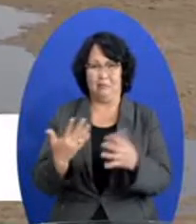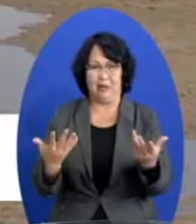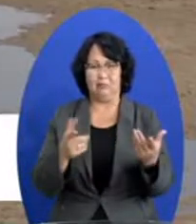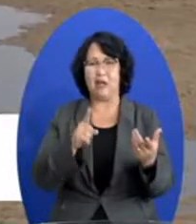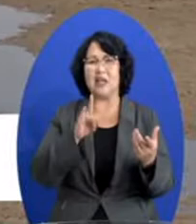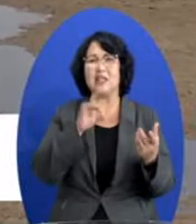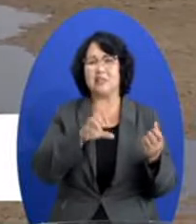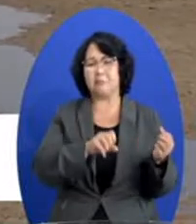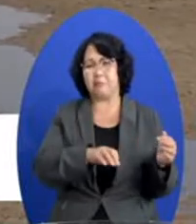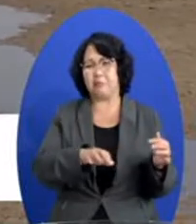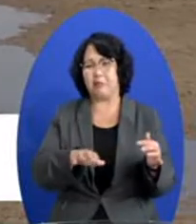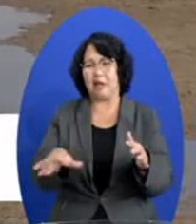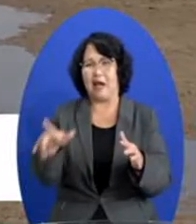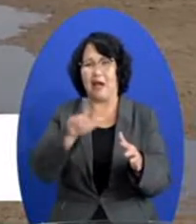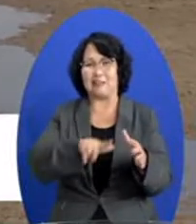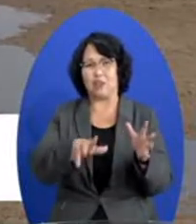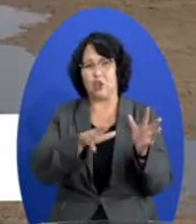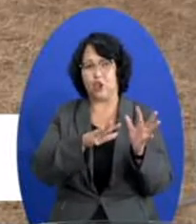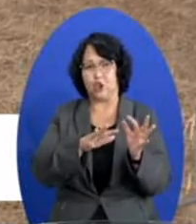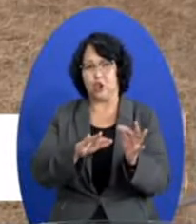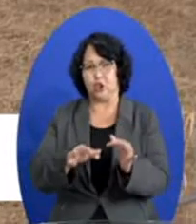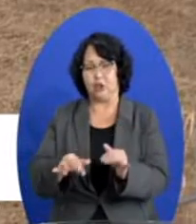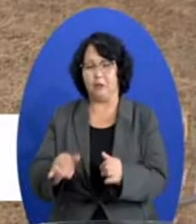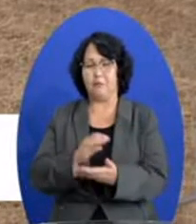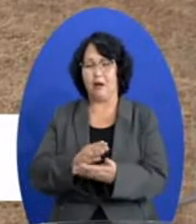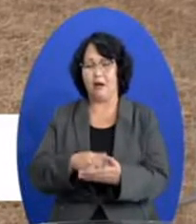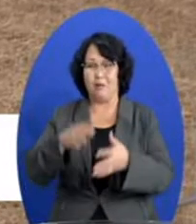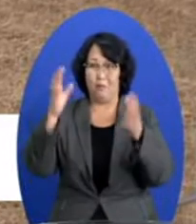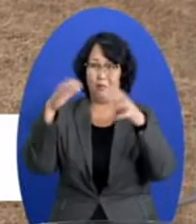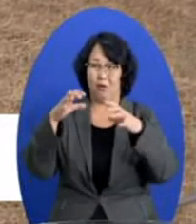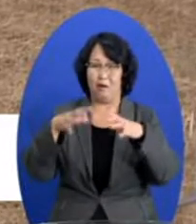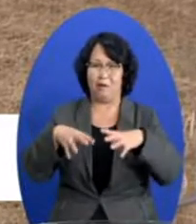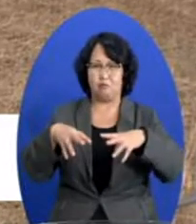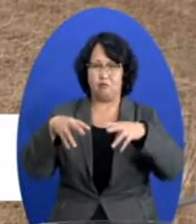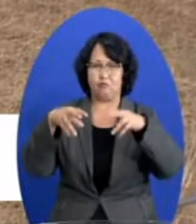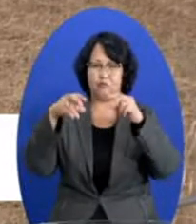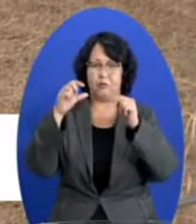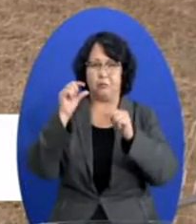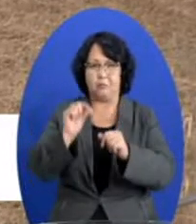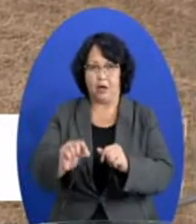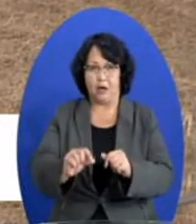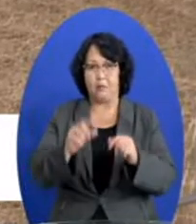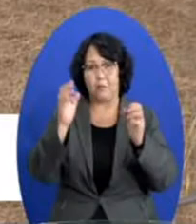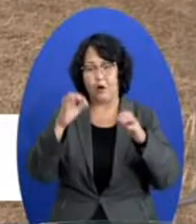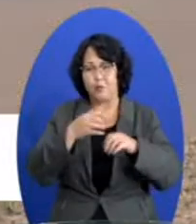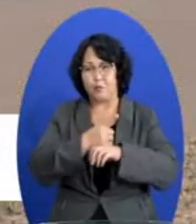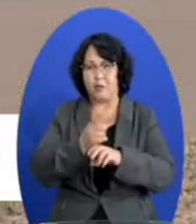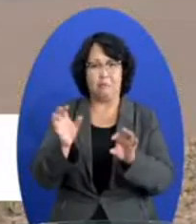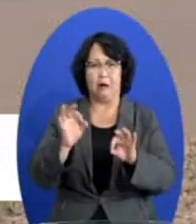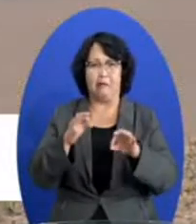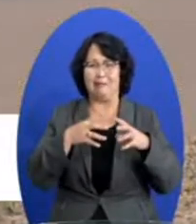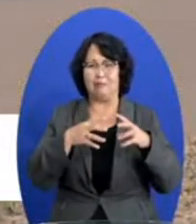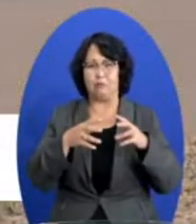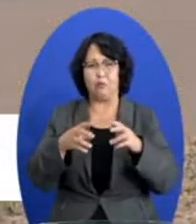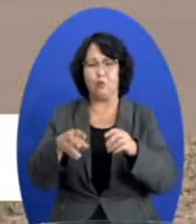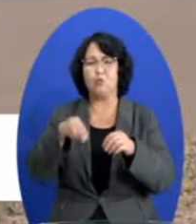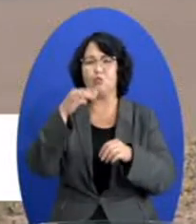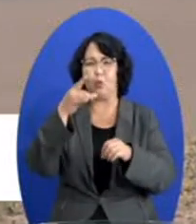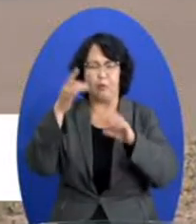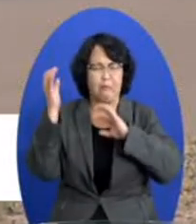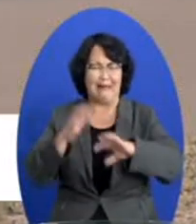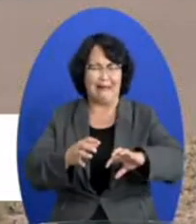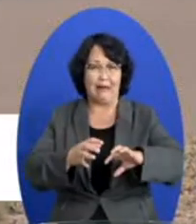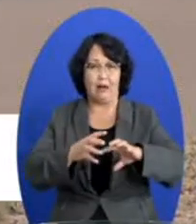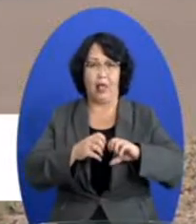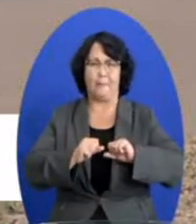ихэссэн, хөрсний элэгдэл их нэмэгдсэн гэж хариулсан байна. Хурд ундасны хувьд бороо орох нь багасж, үргэлжлэх хугацаа нь богиносж, төр зуурын ширүүн аадар